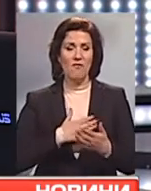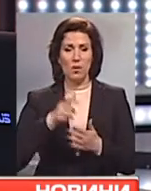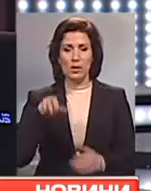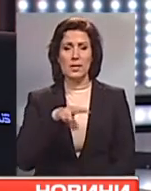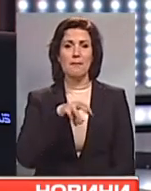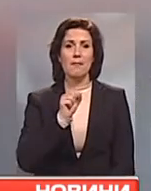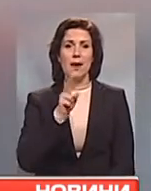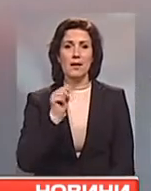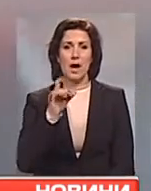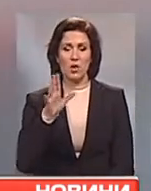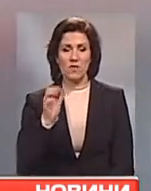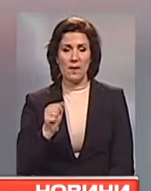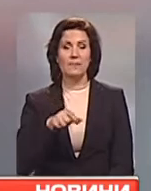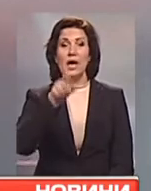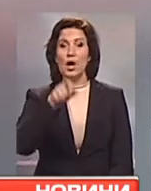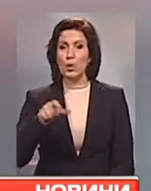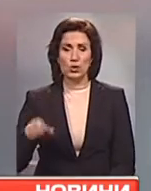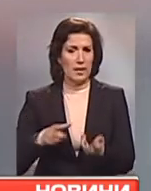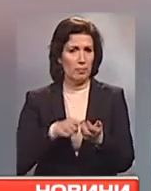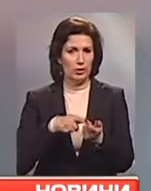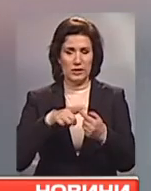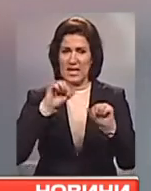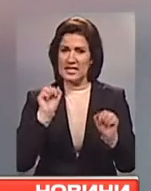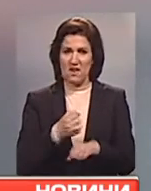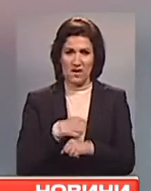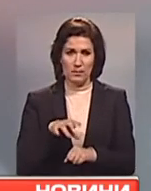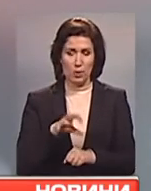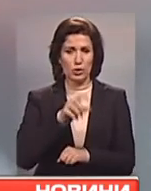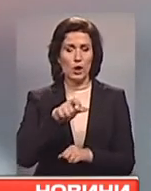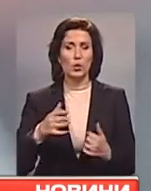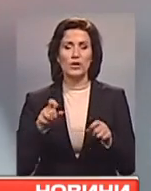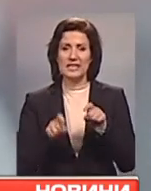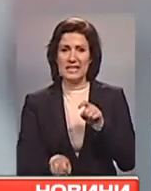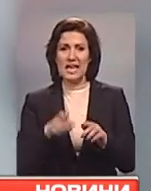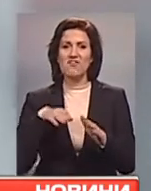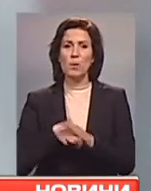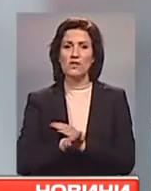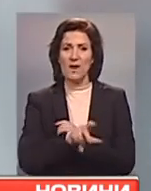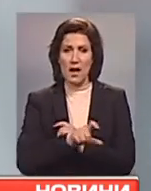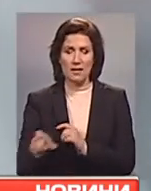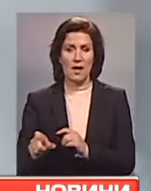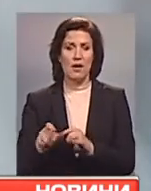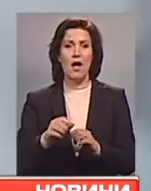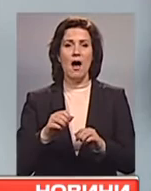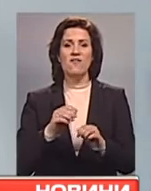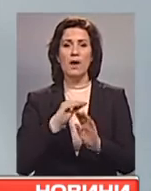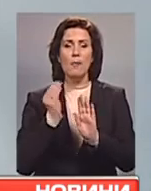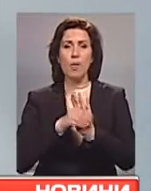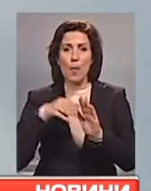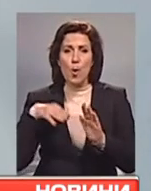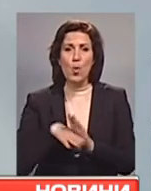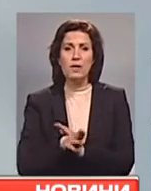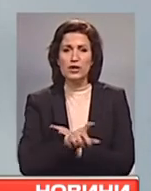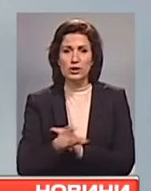Макарова. Людей посчитать невозможно. Люди сидят в подвалах, в бомбоубежищах. Мы выехали